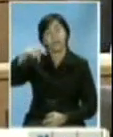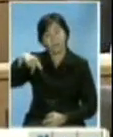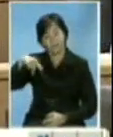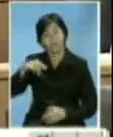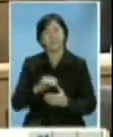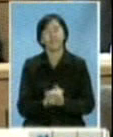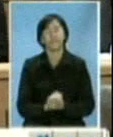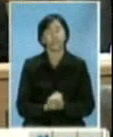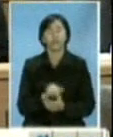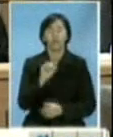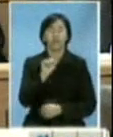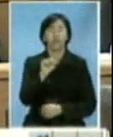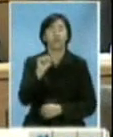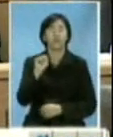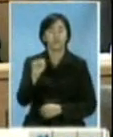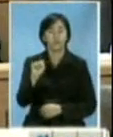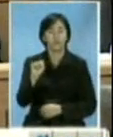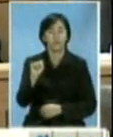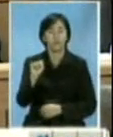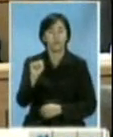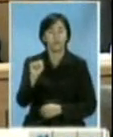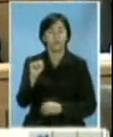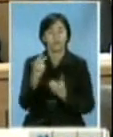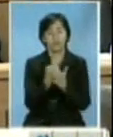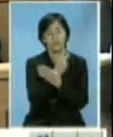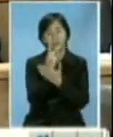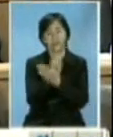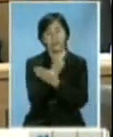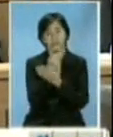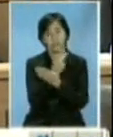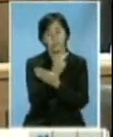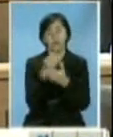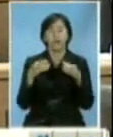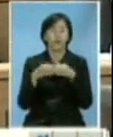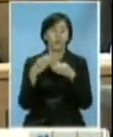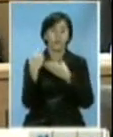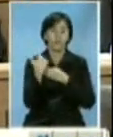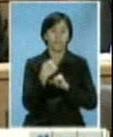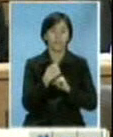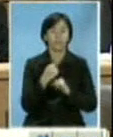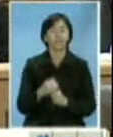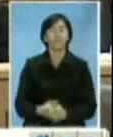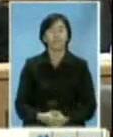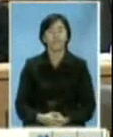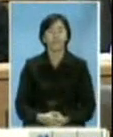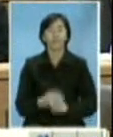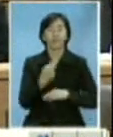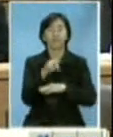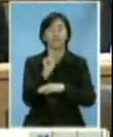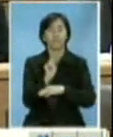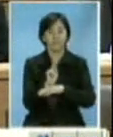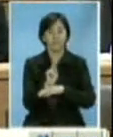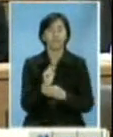สุนทรสมาชิกสภาผู้แทนราษฎรจังหวัดกาญจนบุรีพรรคประชาธิปัตย์ท่านประธาน